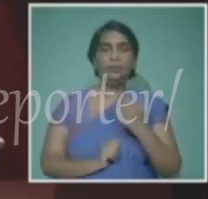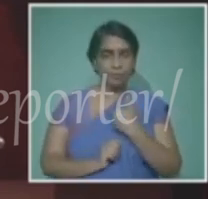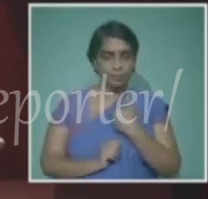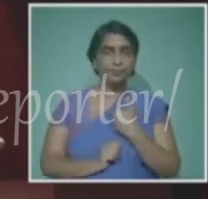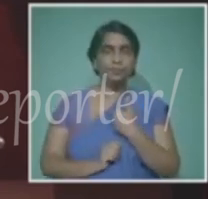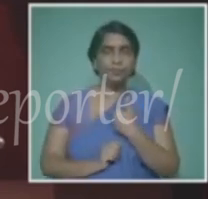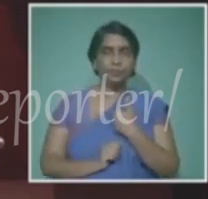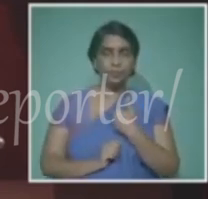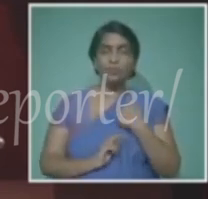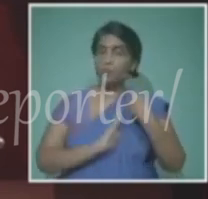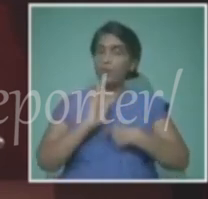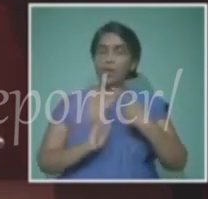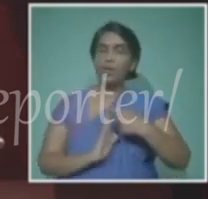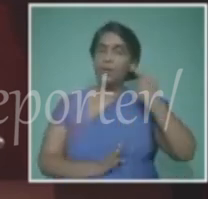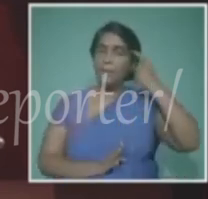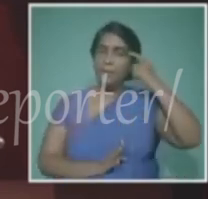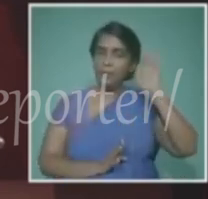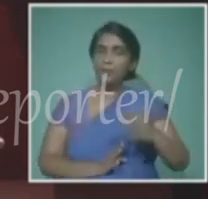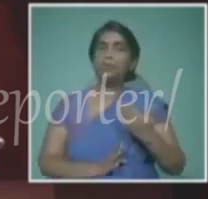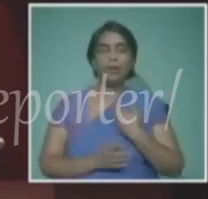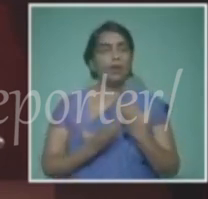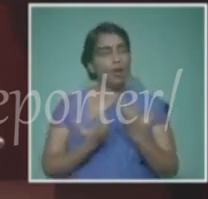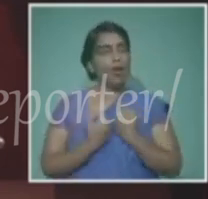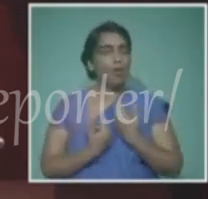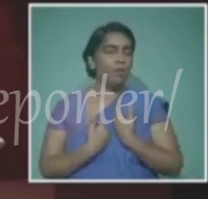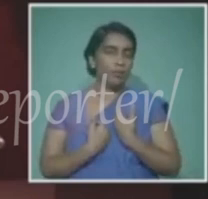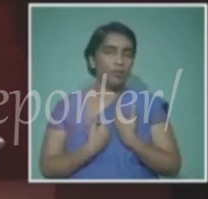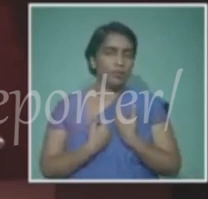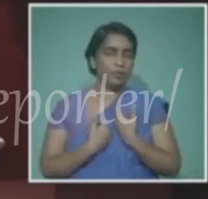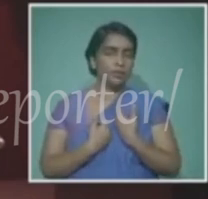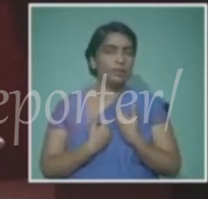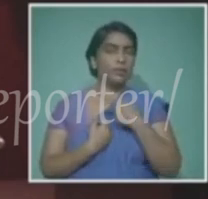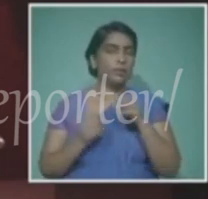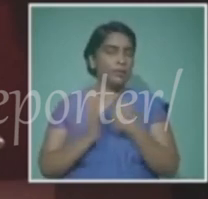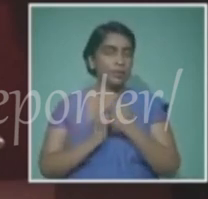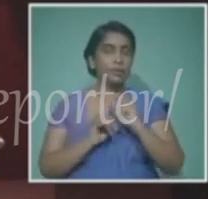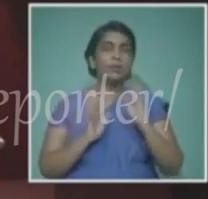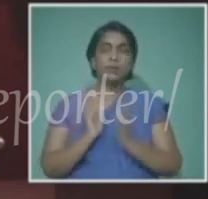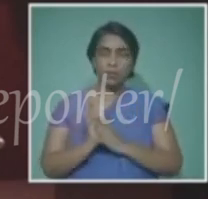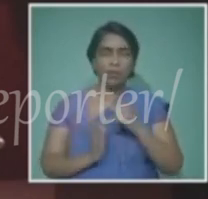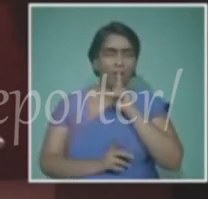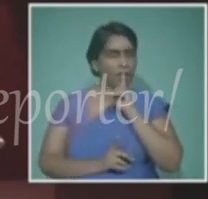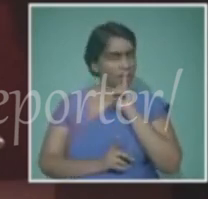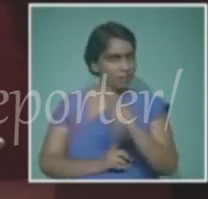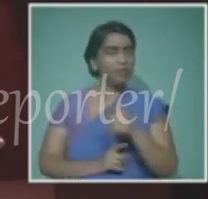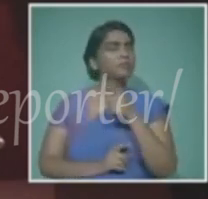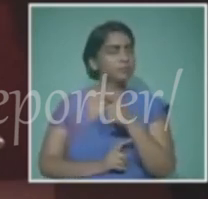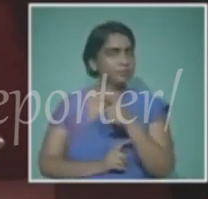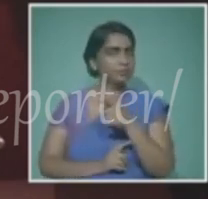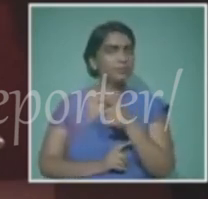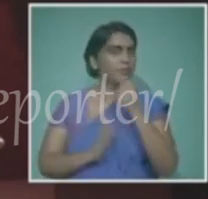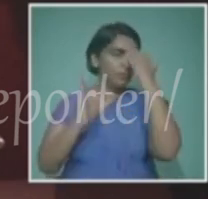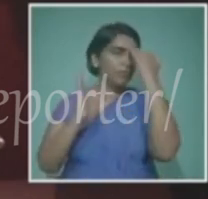තමයි රටේ බලාපොරොත්තු. අපිට අවශ්‍ය වුණා ගරු කථානායකතුමනි ගරු අග්‍රාමාත්‍යතුමාගෙන් දැනගන්න